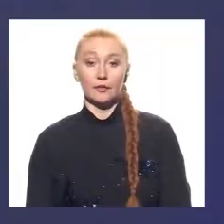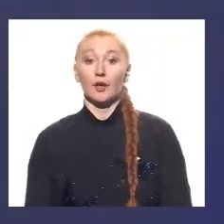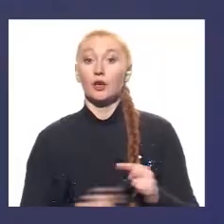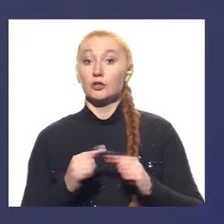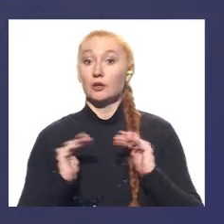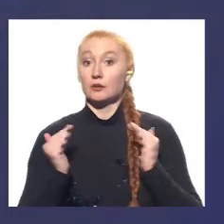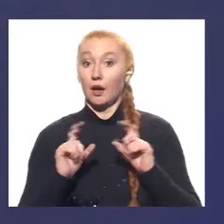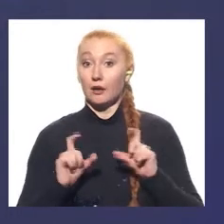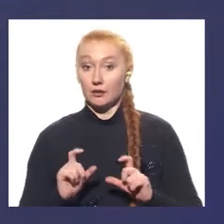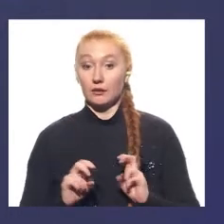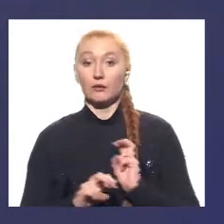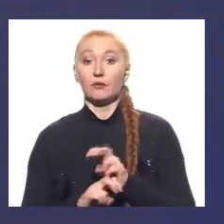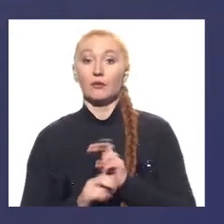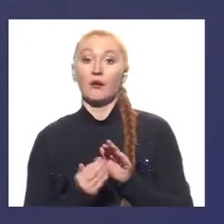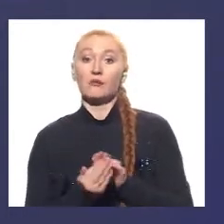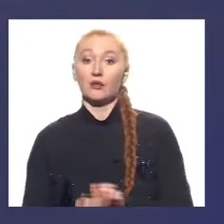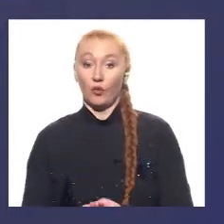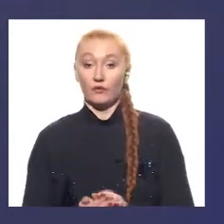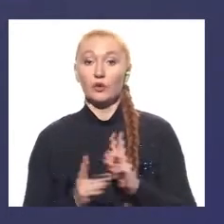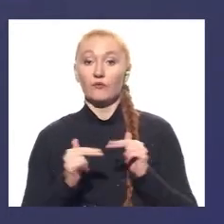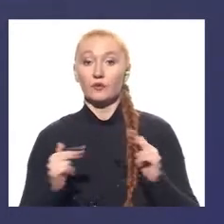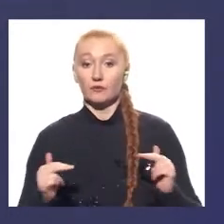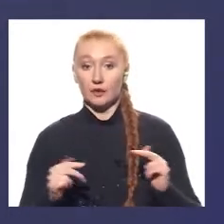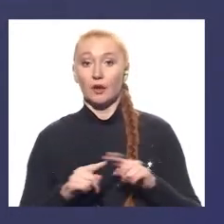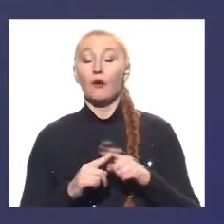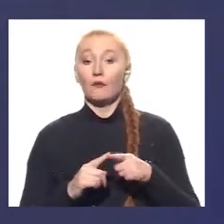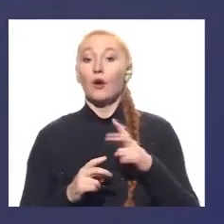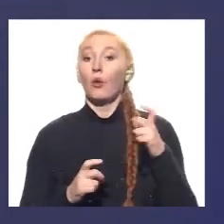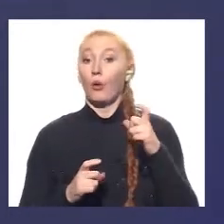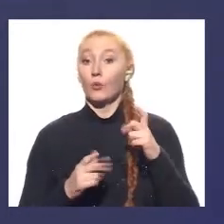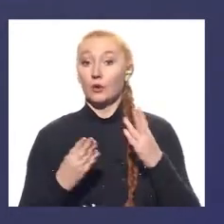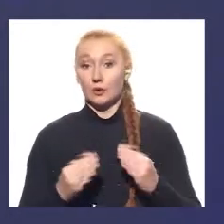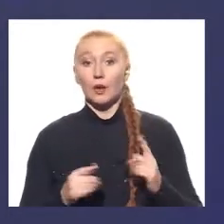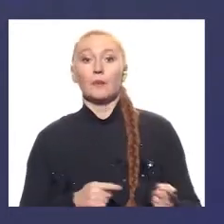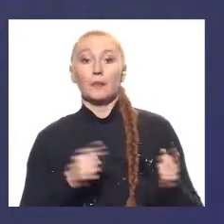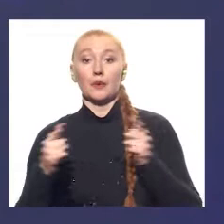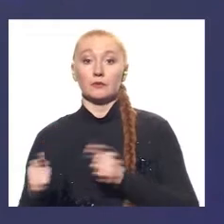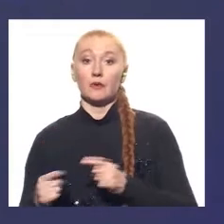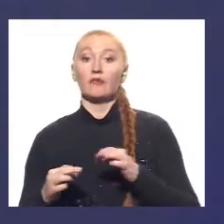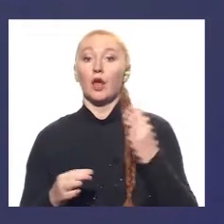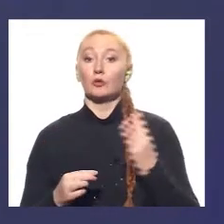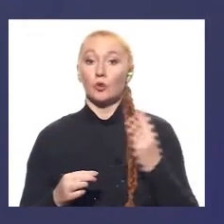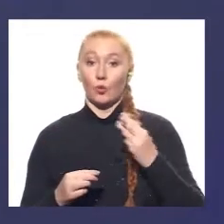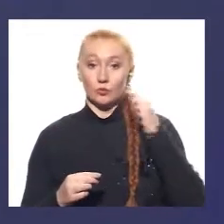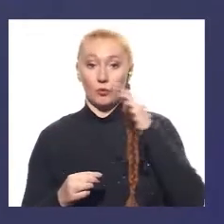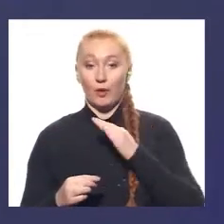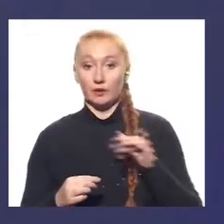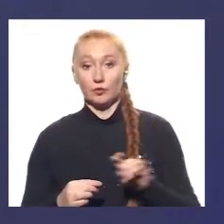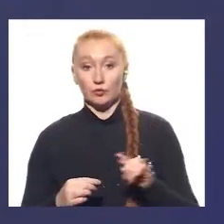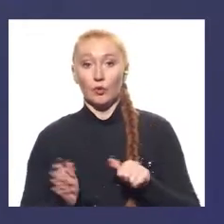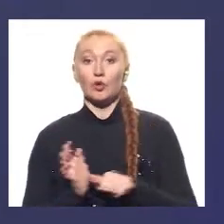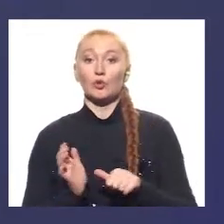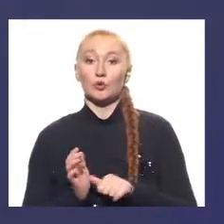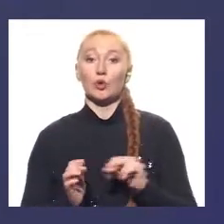Через карантин відвідування кладовищ у Дніпрі у поминальні дні після Великодня перенесли на Троїцьку батьківську суботу